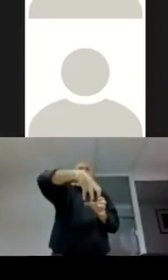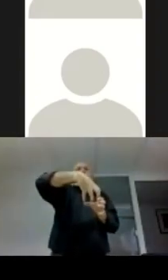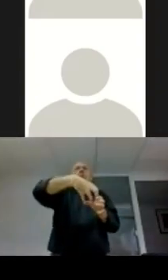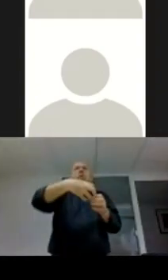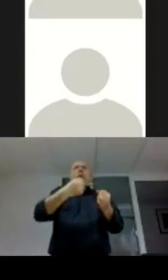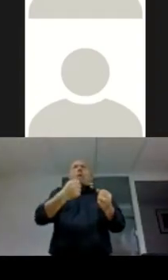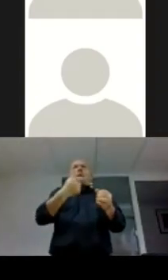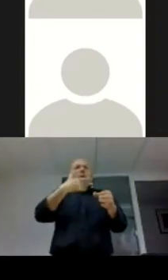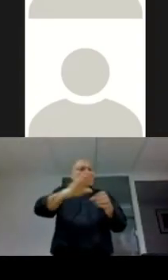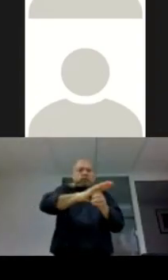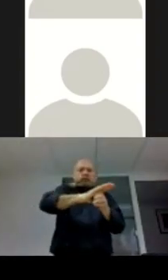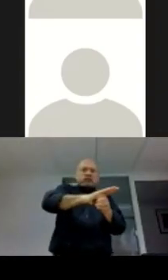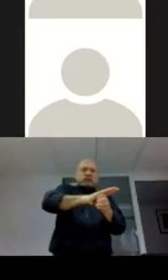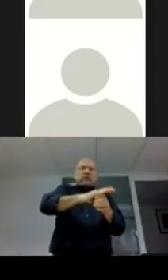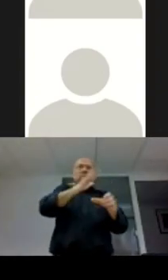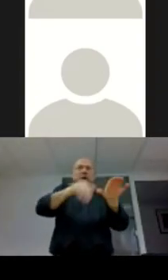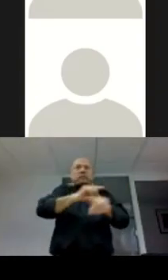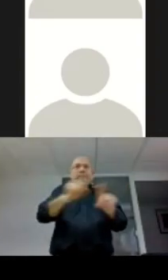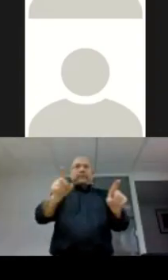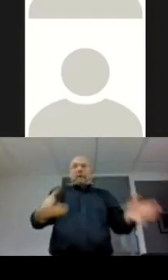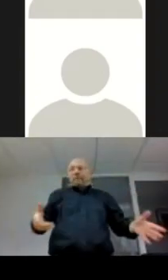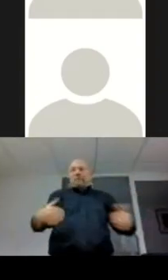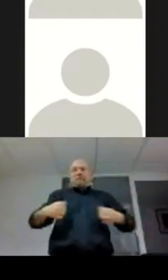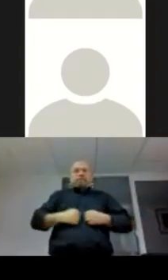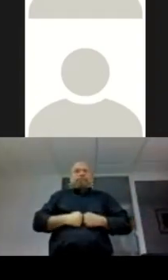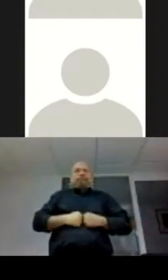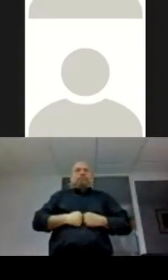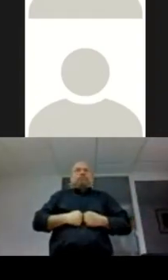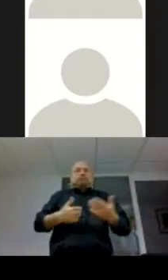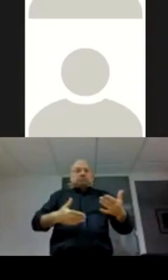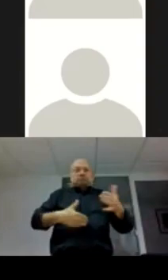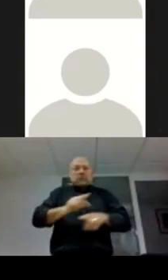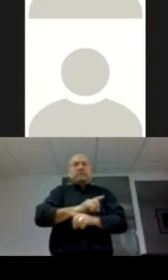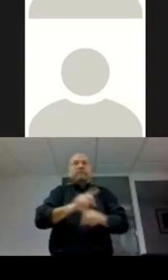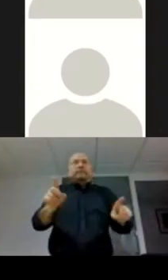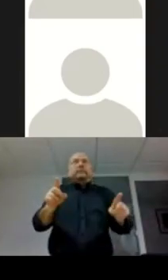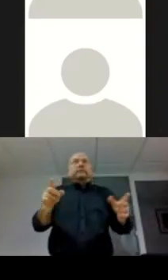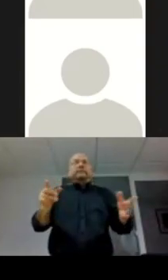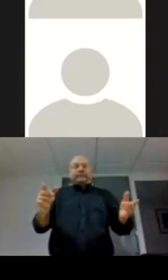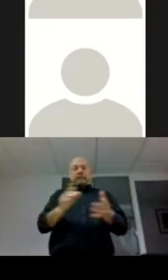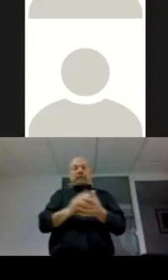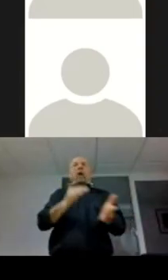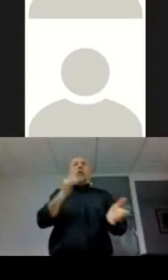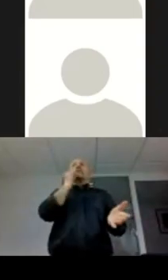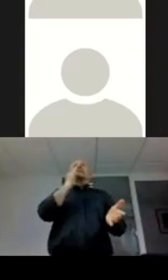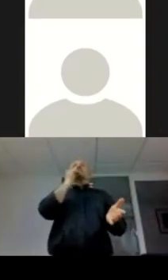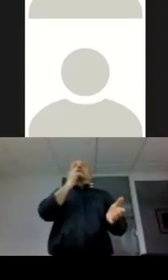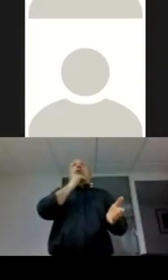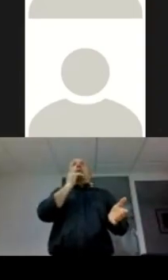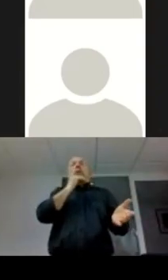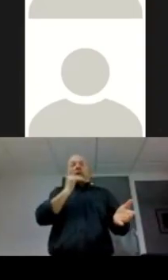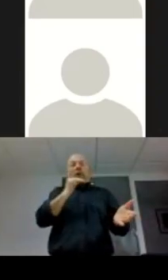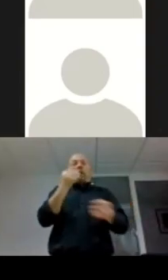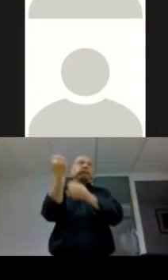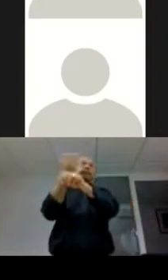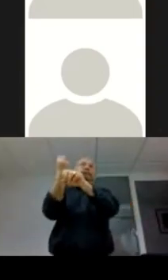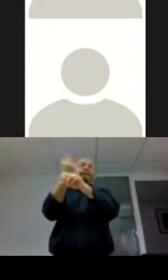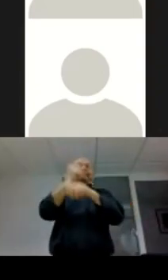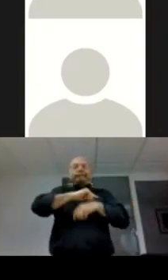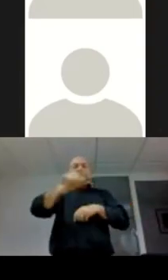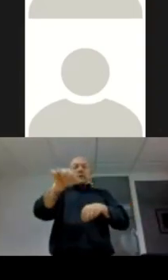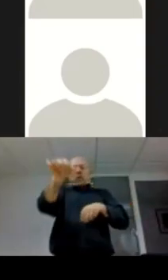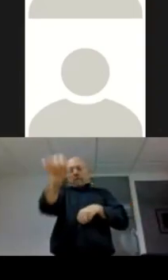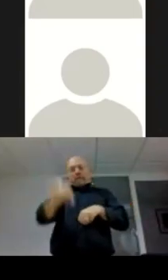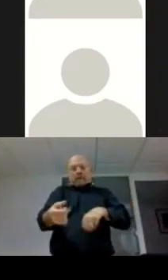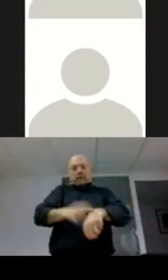tumeur est très grosse et elle a entraîné une occlusion qui fait que le côlon n'arrive pas à se drainer et vous fait